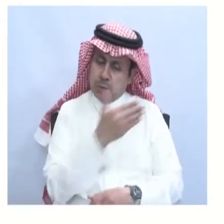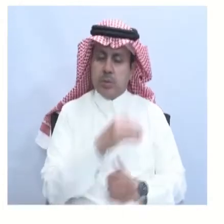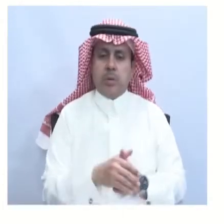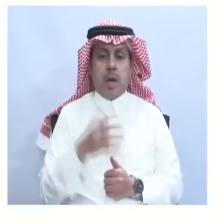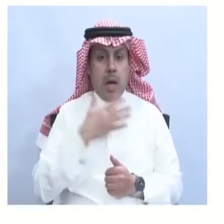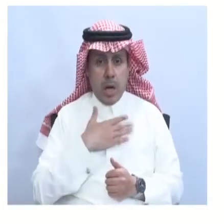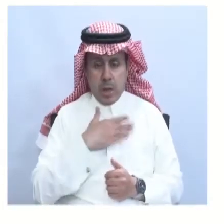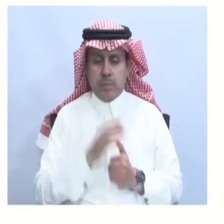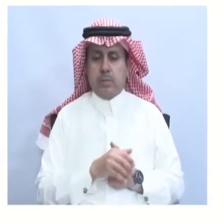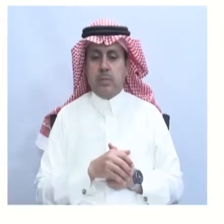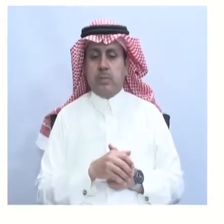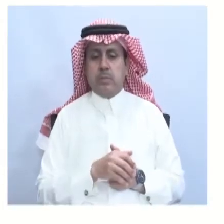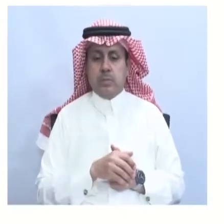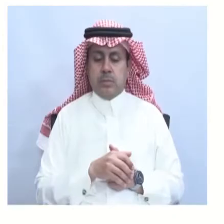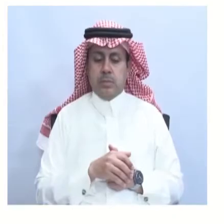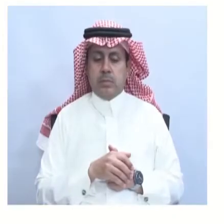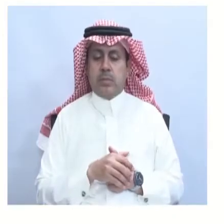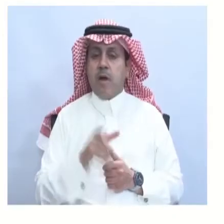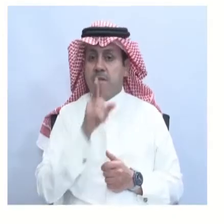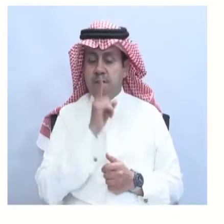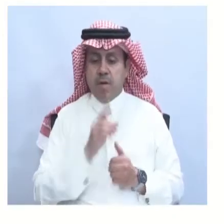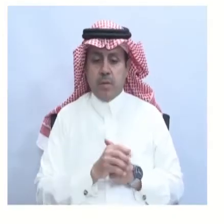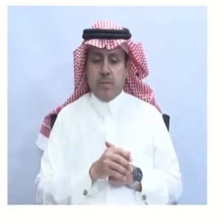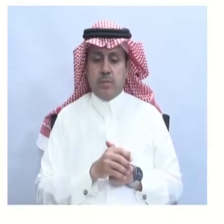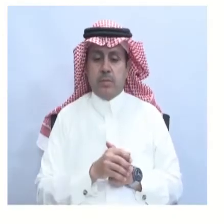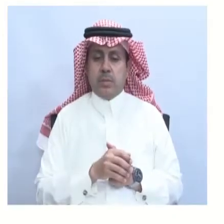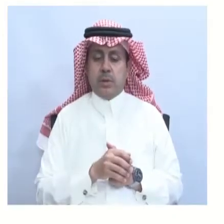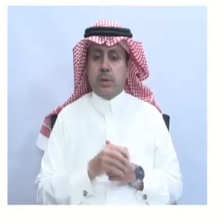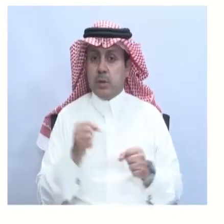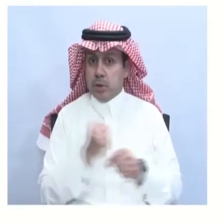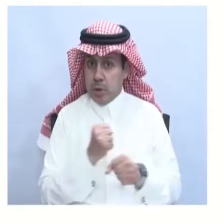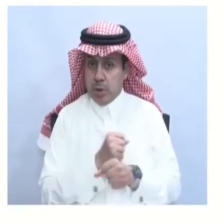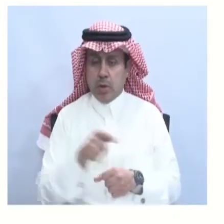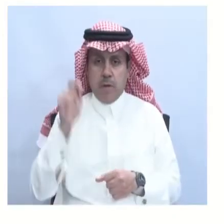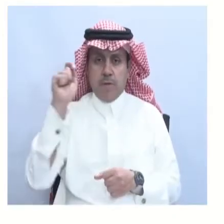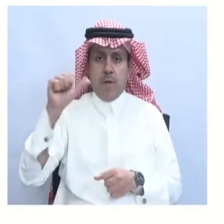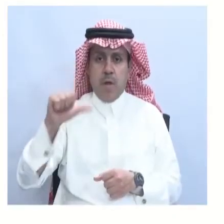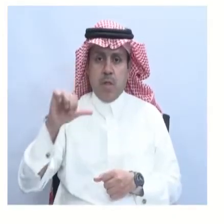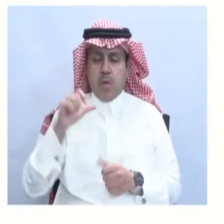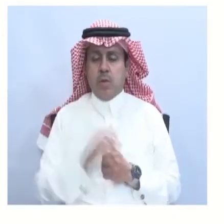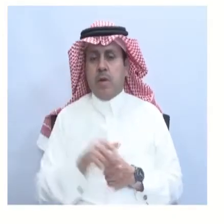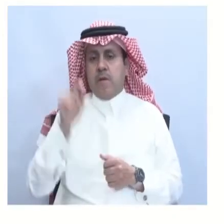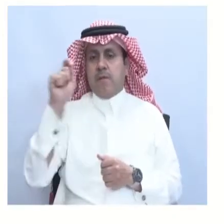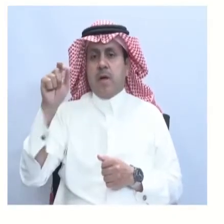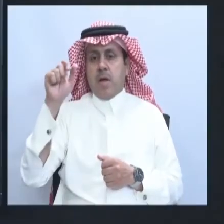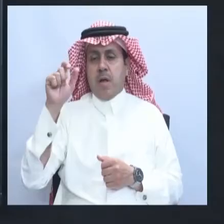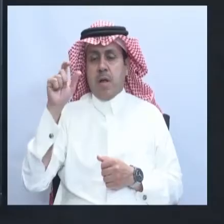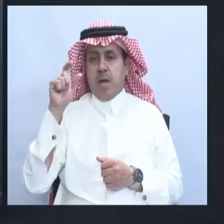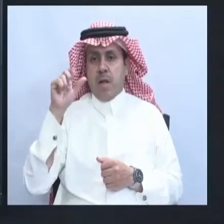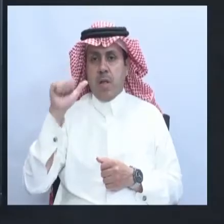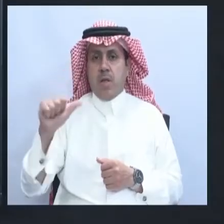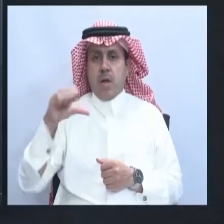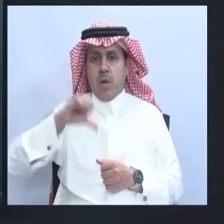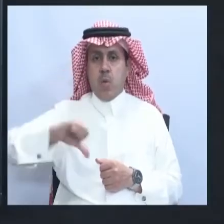يسمى هذا عند الفقهاء التصرف الفضولي بمعنى ان هذا باع شخص